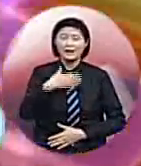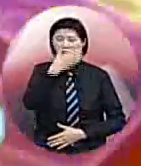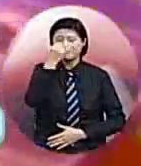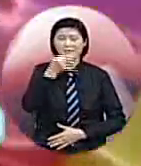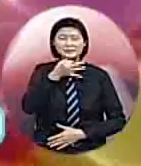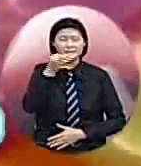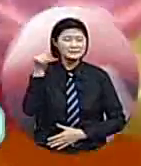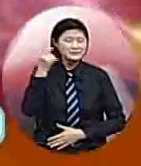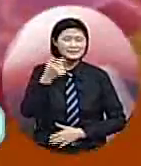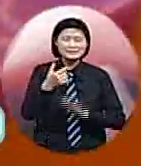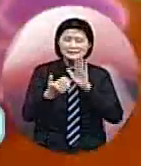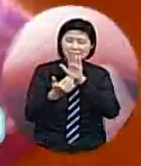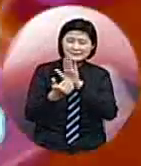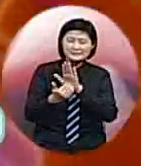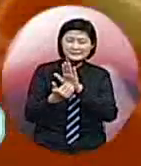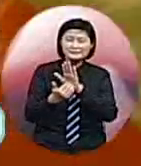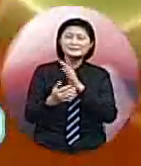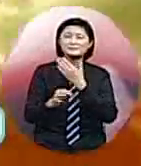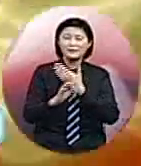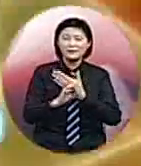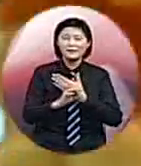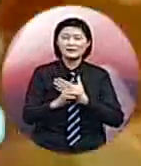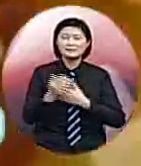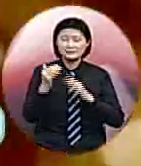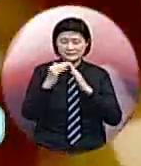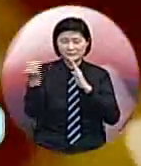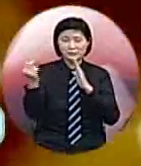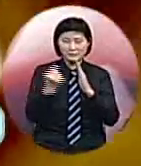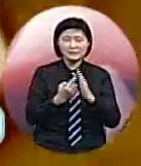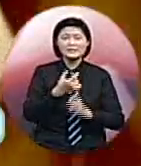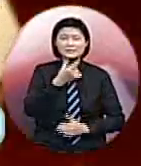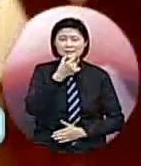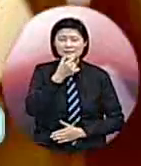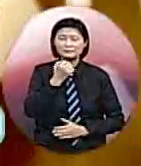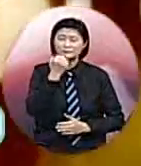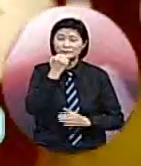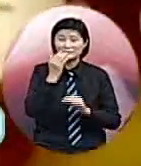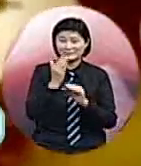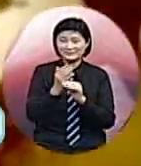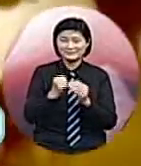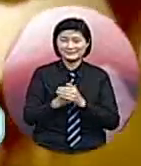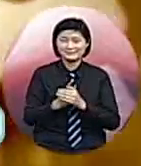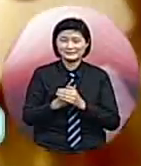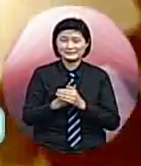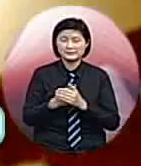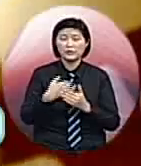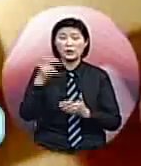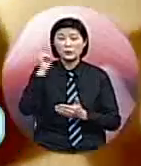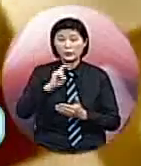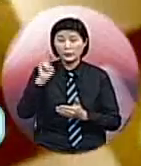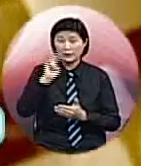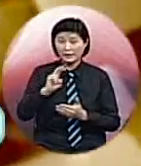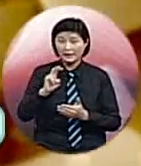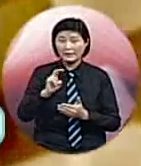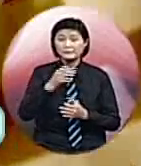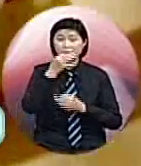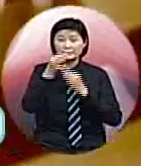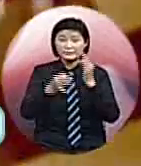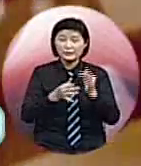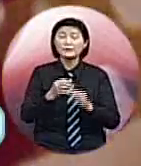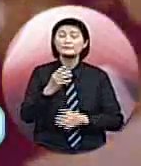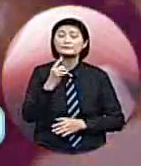집 와서 예. 얘기하고 애들하고 웃어요. 그러죠? 예. 예. 그리고 선생님. 예. 저는 이 노래하는 노래 부르는